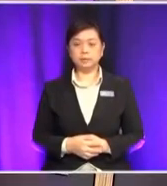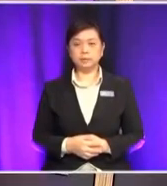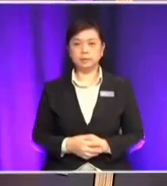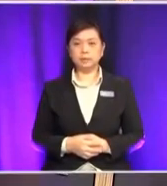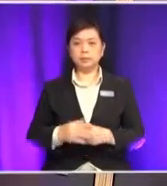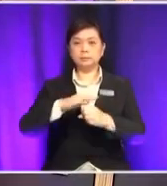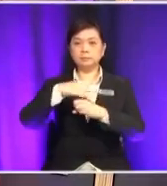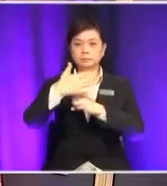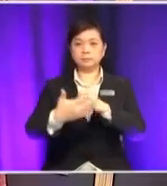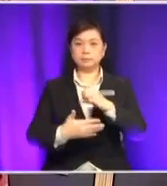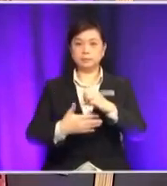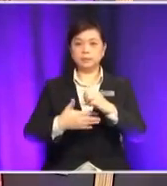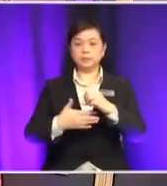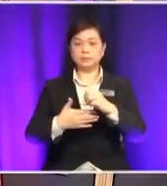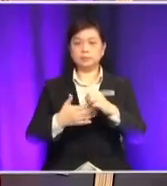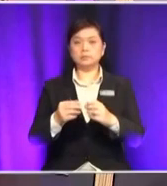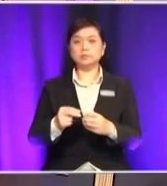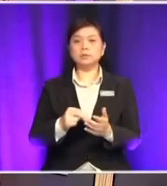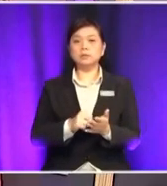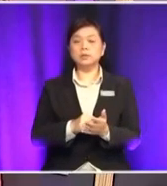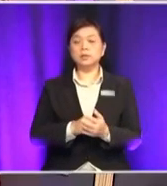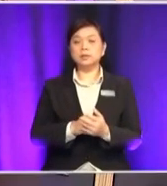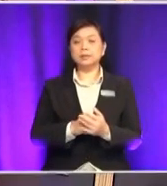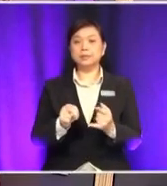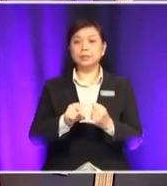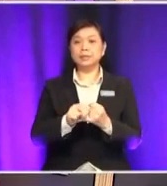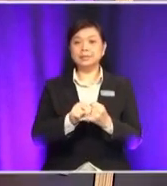mulai menghilang ini sama seperti mitosis